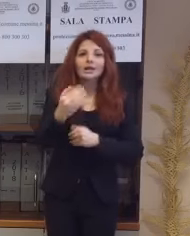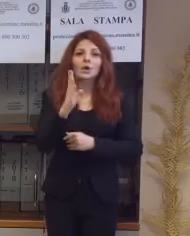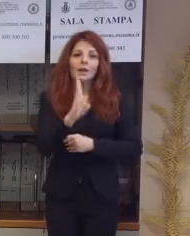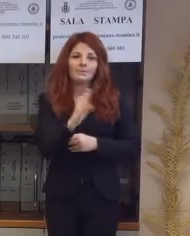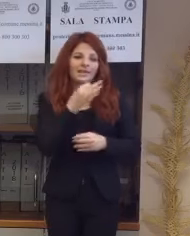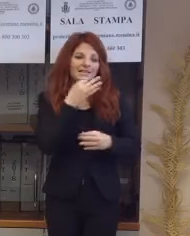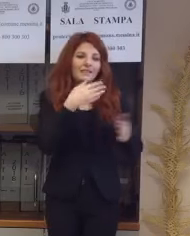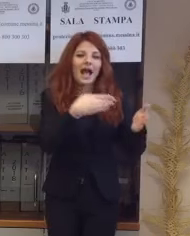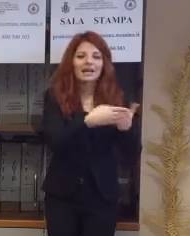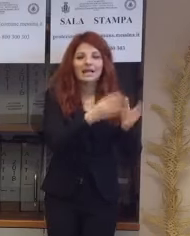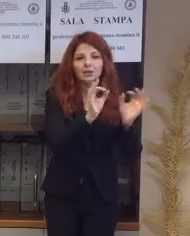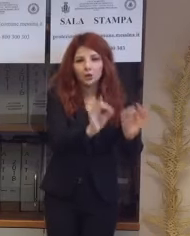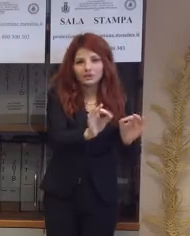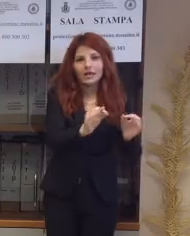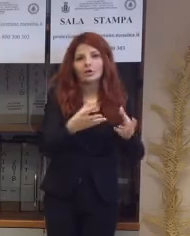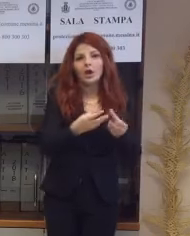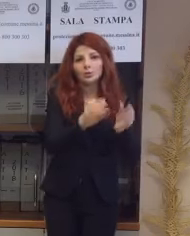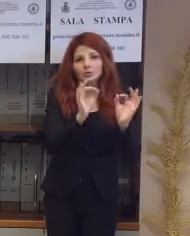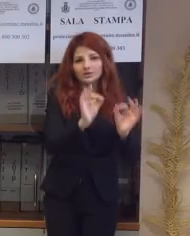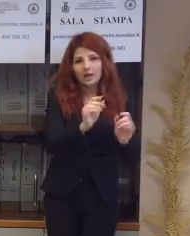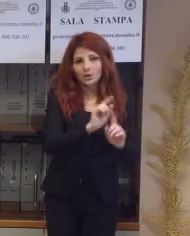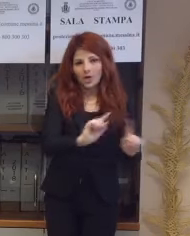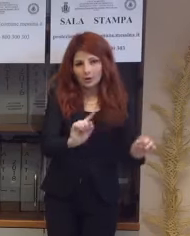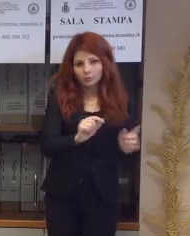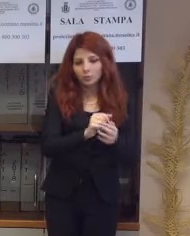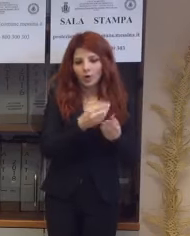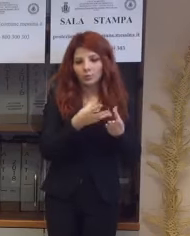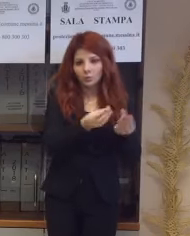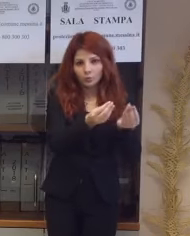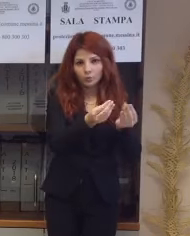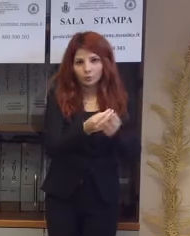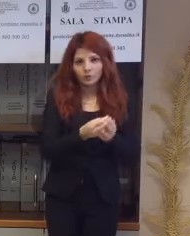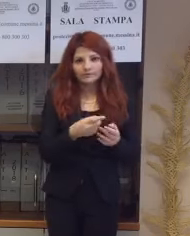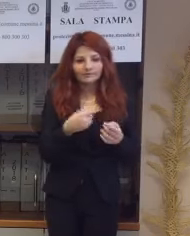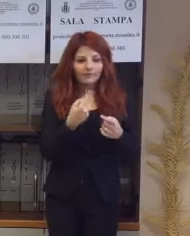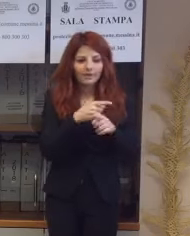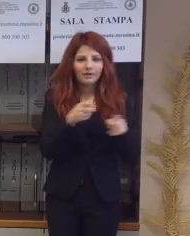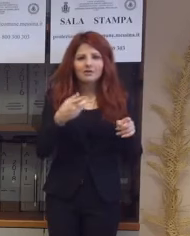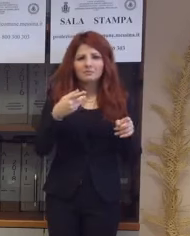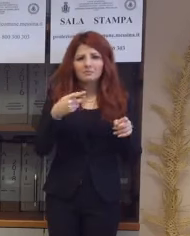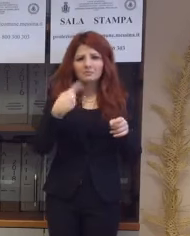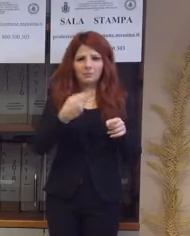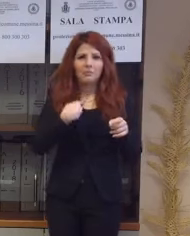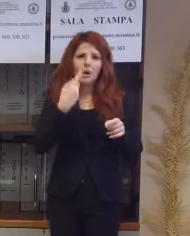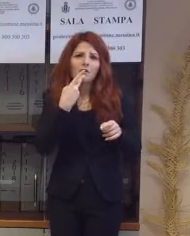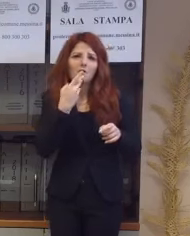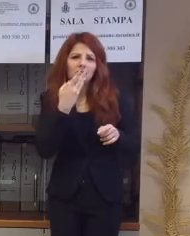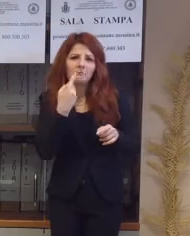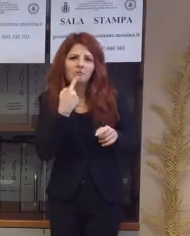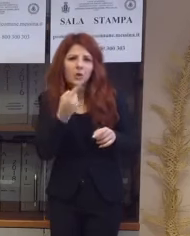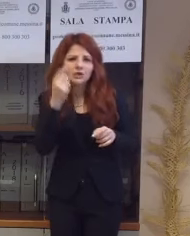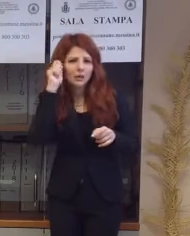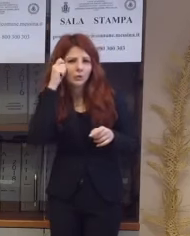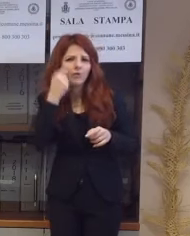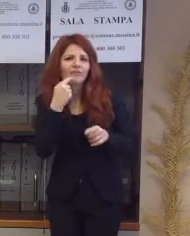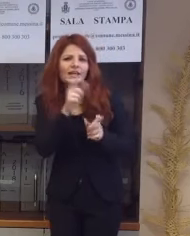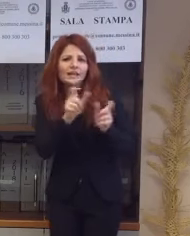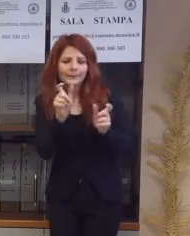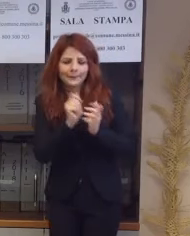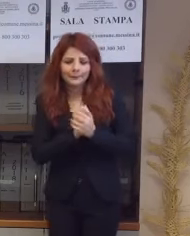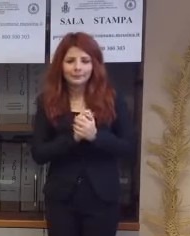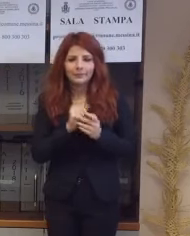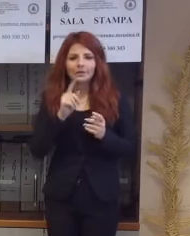qua vediamo chi è che ci ha truffato, ora qua ve li dico uno per uno. E poi abbiamo la fascia